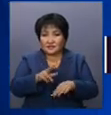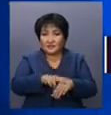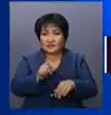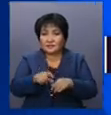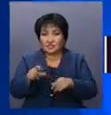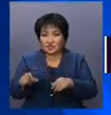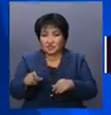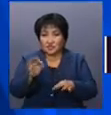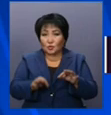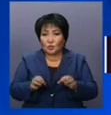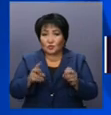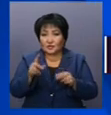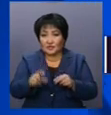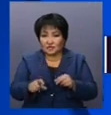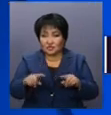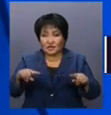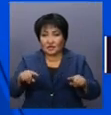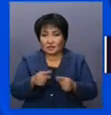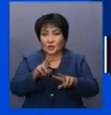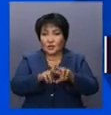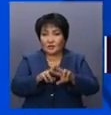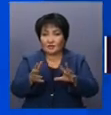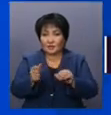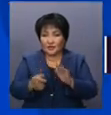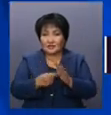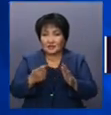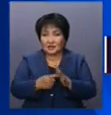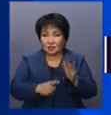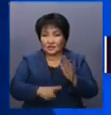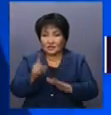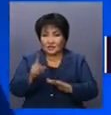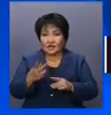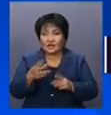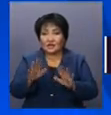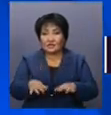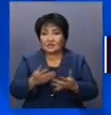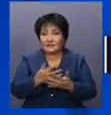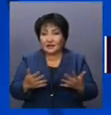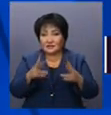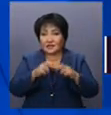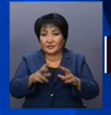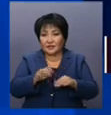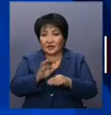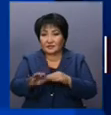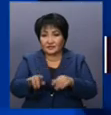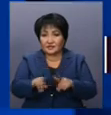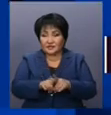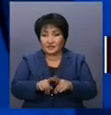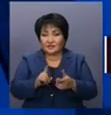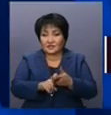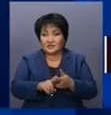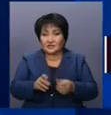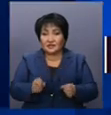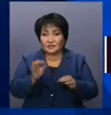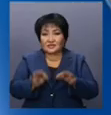қамауға алып, оларға тергеу тағайындады. Ал тәркіленген заттар сараптамаға жіберілді. Тұтқындалған азаматтар қатысты қылмыстық іс қозғалды.